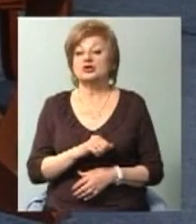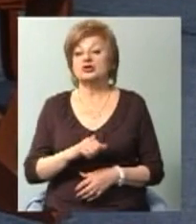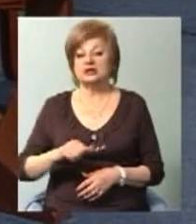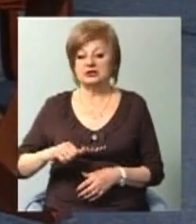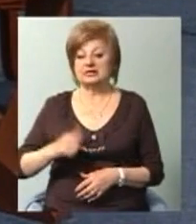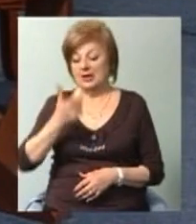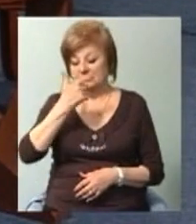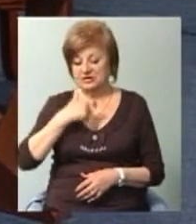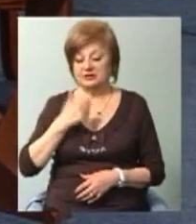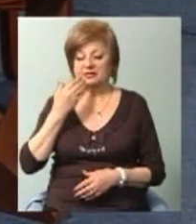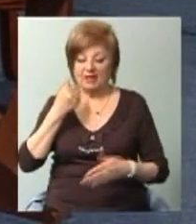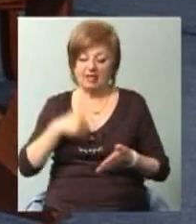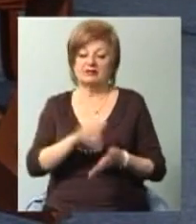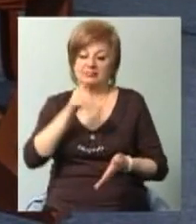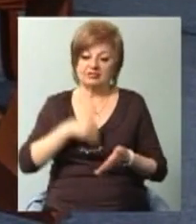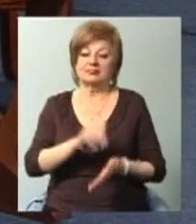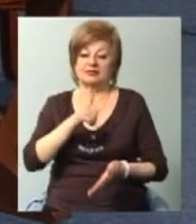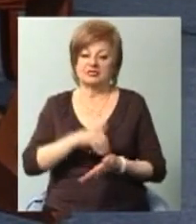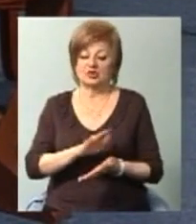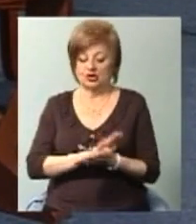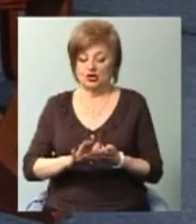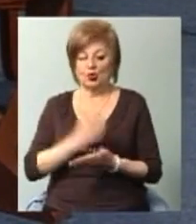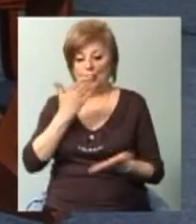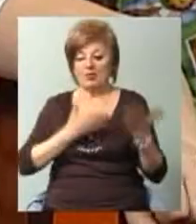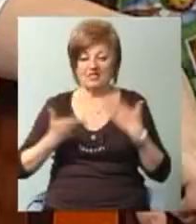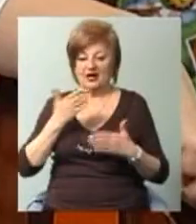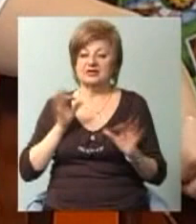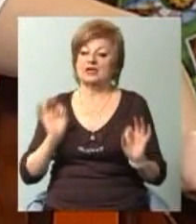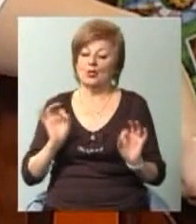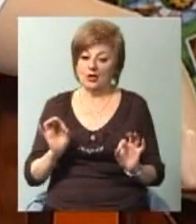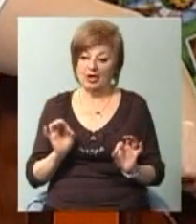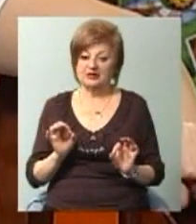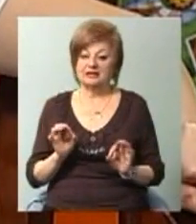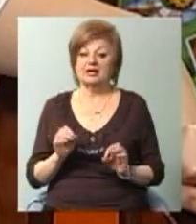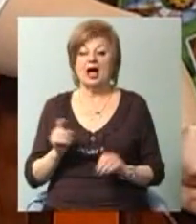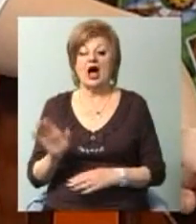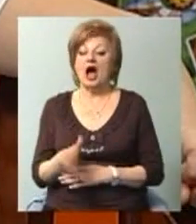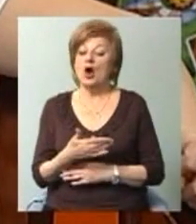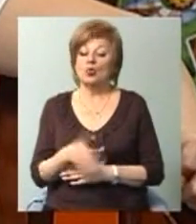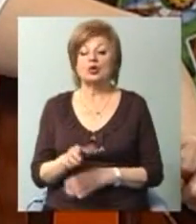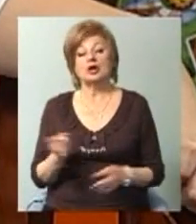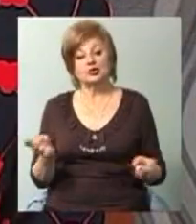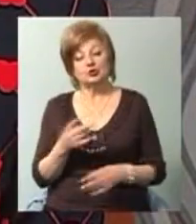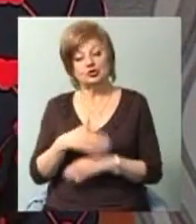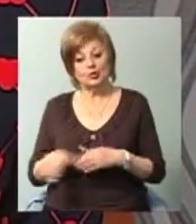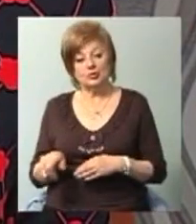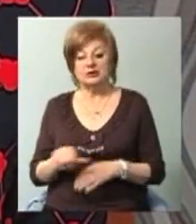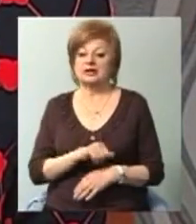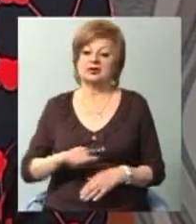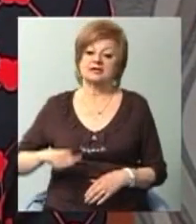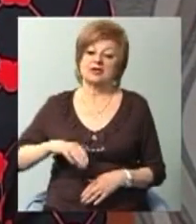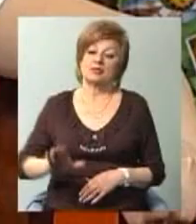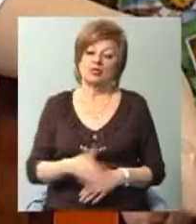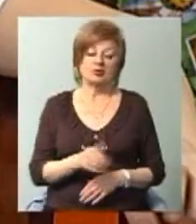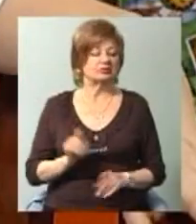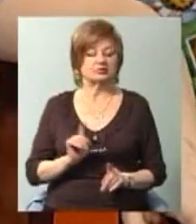себе язиком, так? Вилизують і таким чином вони такі охайні становляться. А вам вигулювати котів треба? Чи вони самі по собі